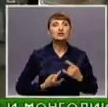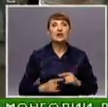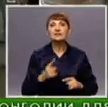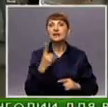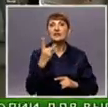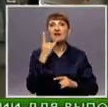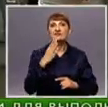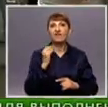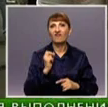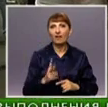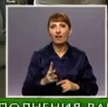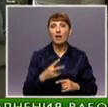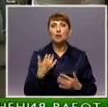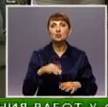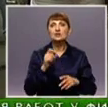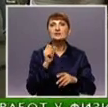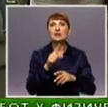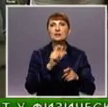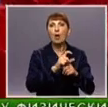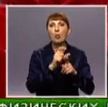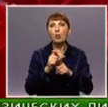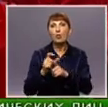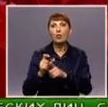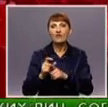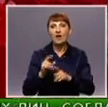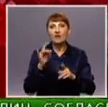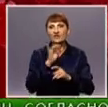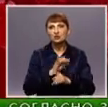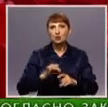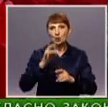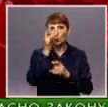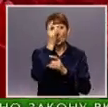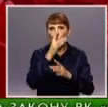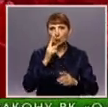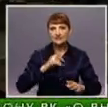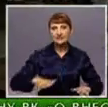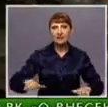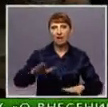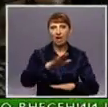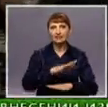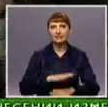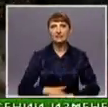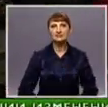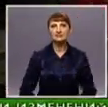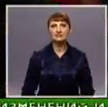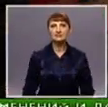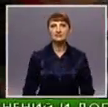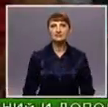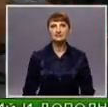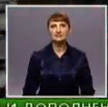имя нужно запечатлеть золотыми буквами в истории культуры страны. Дильмурат Муталипов, Токмолда Кусаинов, телеканал «Алматы».